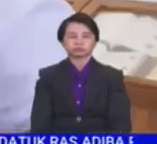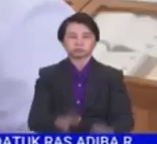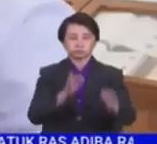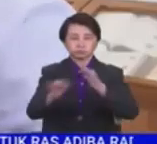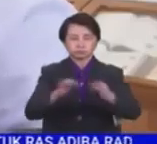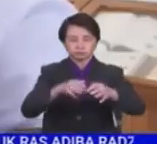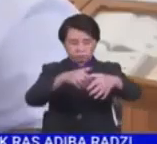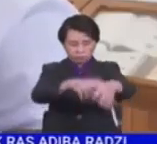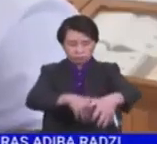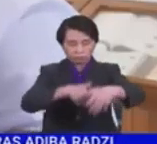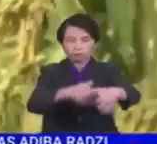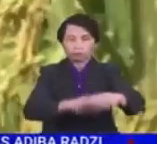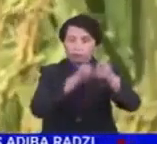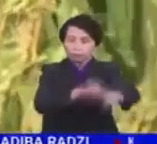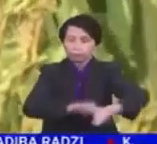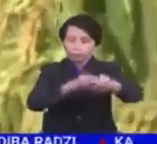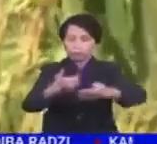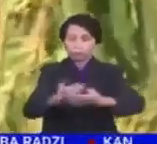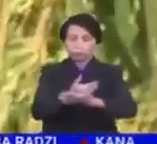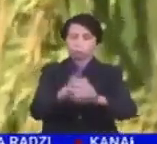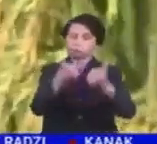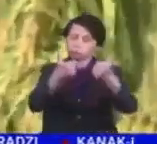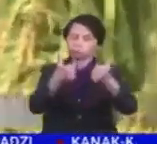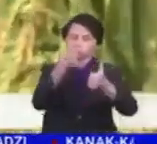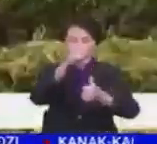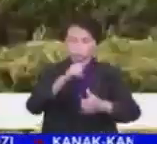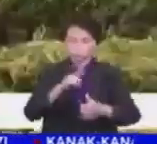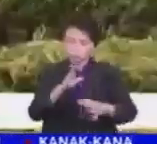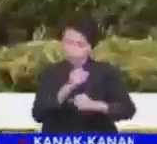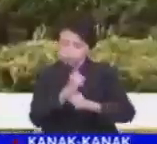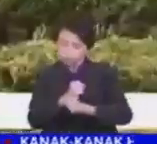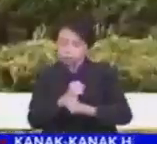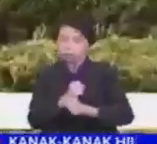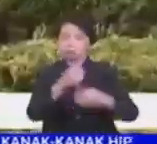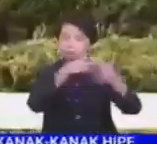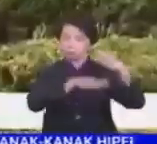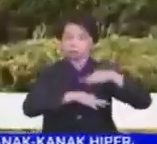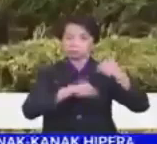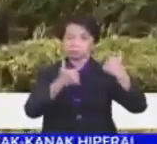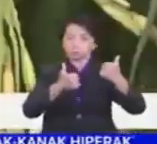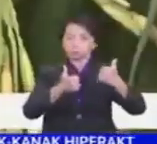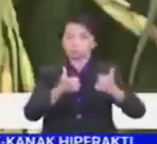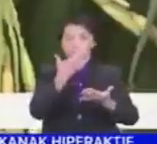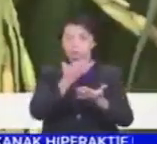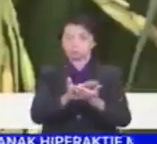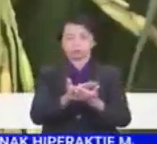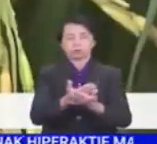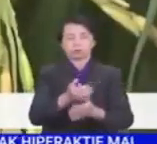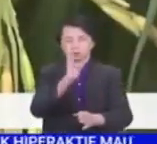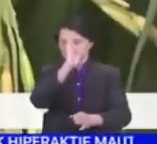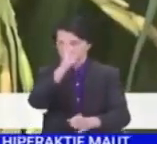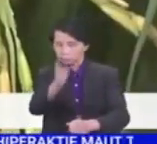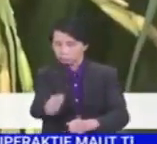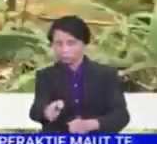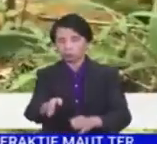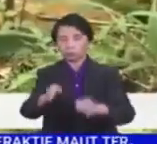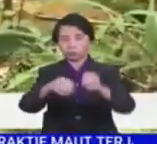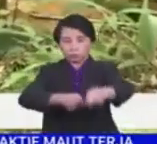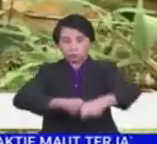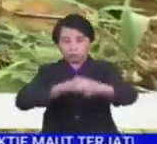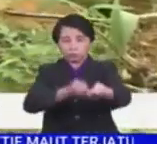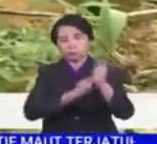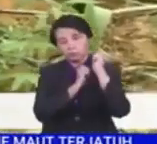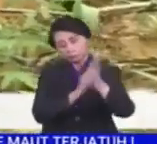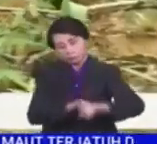lossnya putranya modern mempunyai peluang yang luas untuk ditiru ke temen datangkan manfaat yang menguntungkan memfokuskan kepada putranya